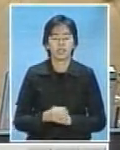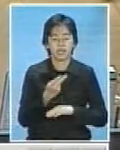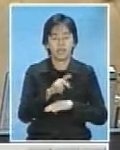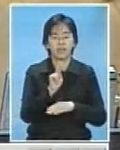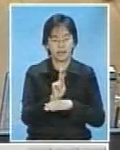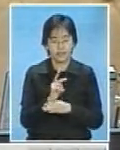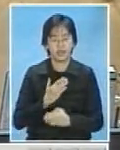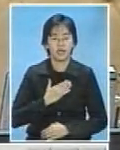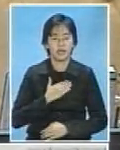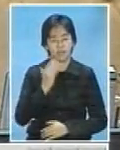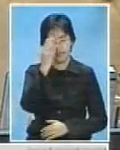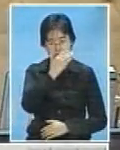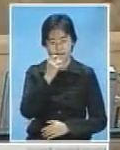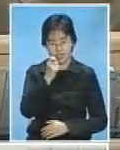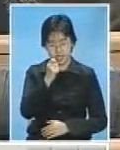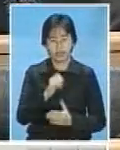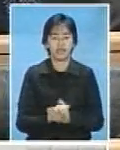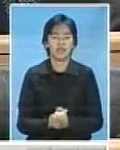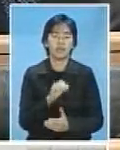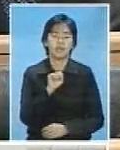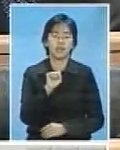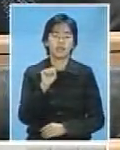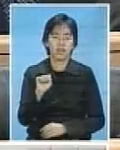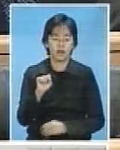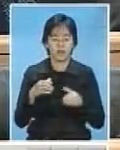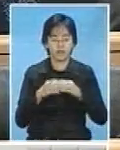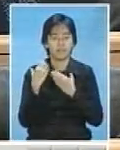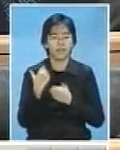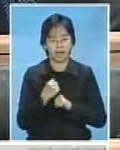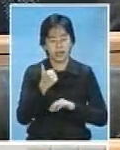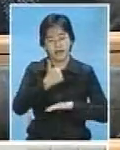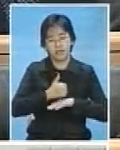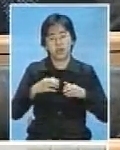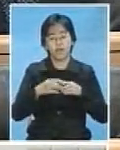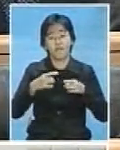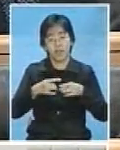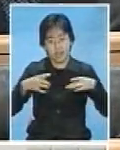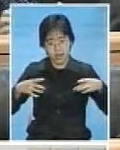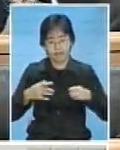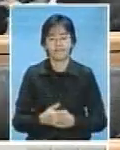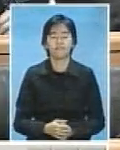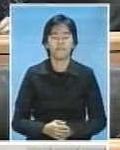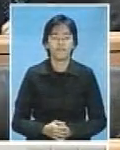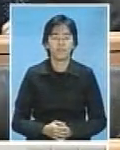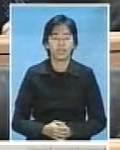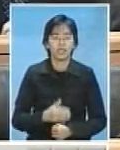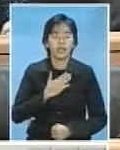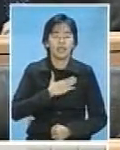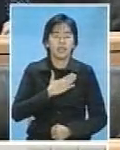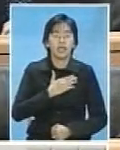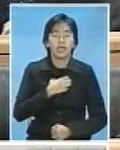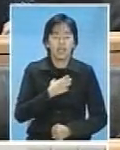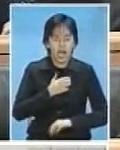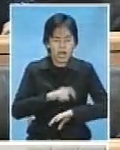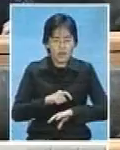ท่านประธานที่เคารพกับผมนายพิสิทธิ์เวชชาชีวะสมาชิกสภาผู้แทนราษฎรพรรคประชาธิปัตย์ผู้นำฝ่ายค้านในสภาผู้แทนราษฎรเพื่อ